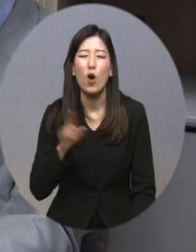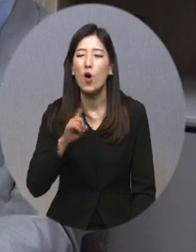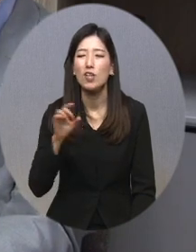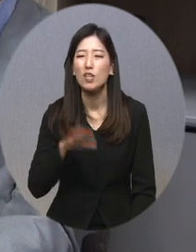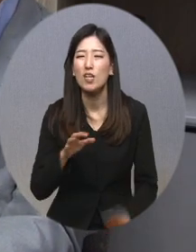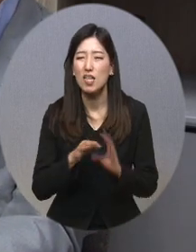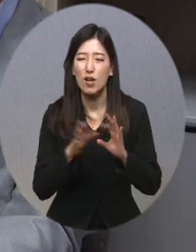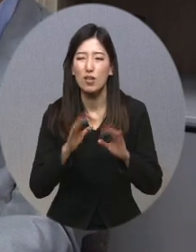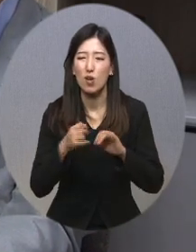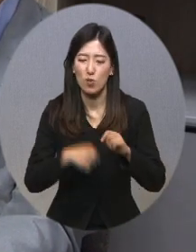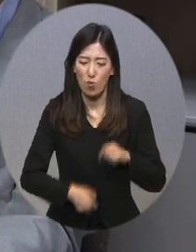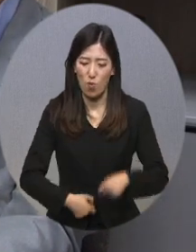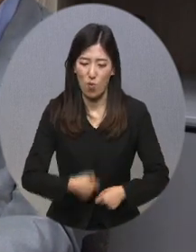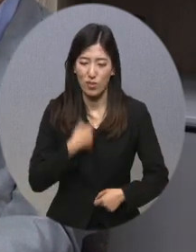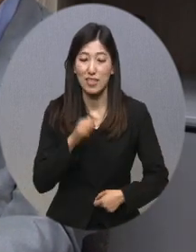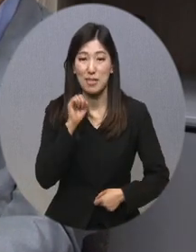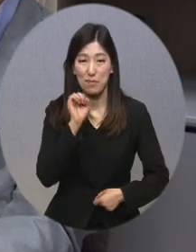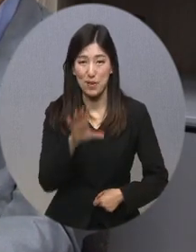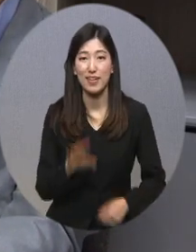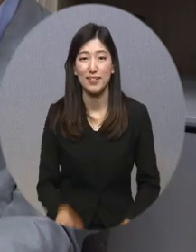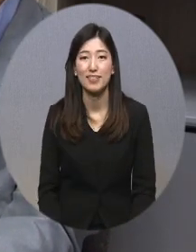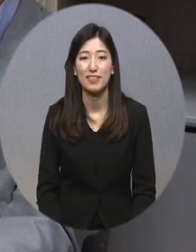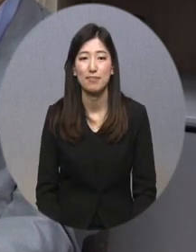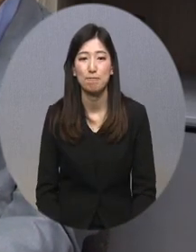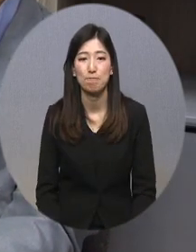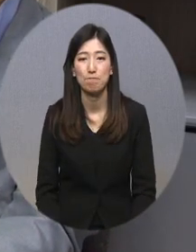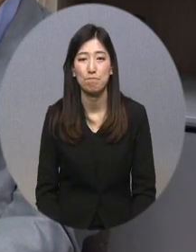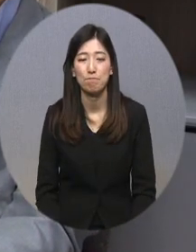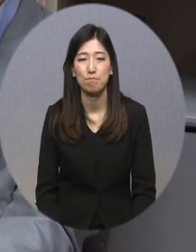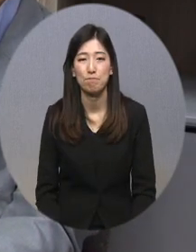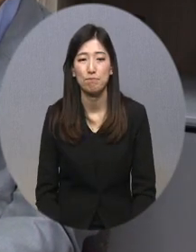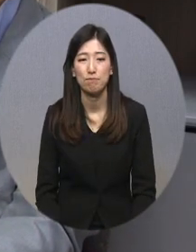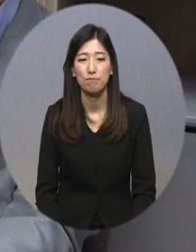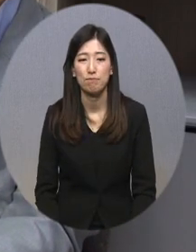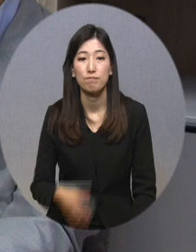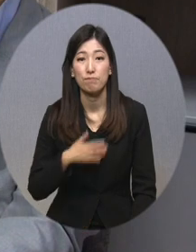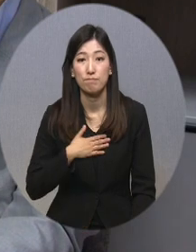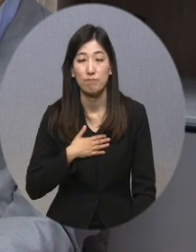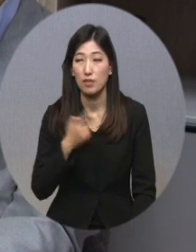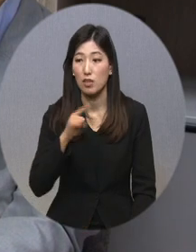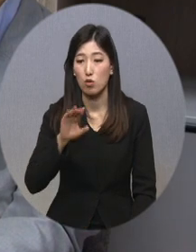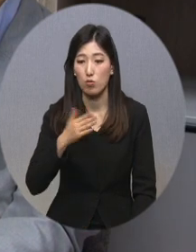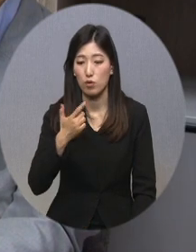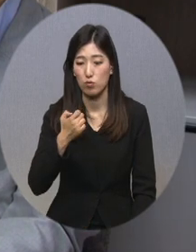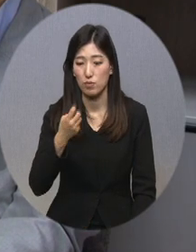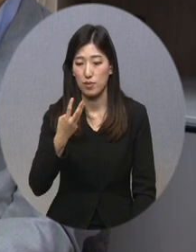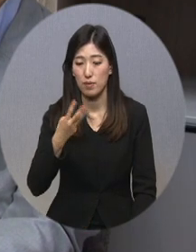왜냐하면 저는 그게 좀 맞다고 생각을 하니까. 근데 제가 63년생인데